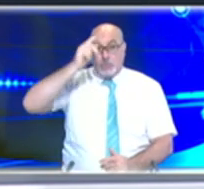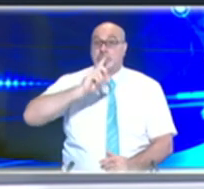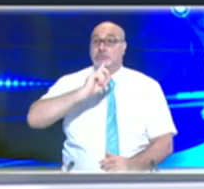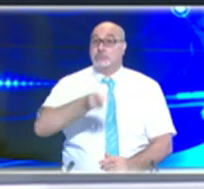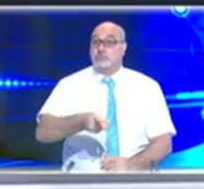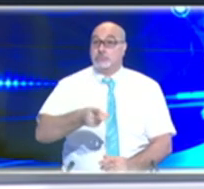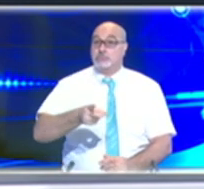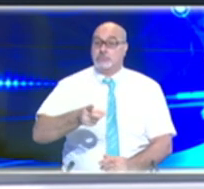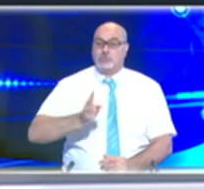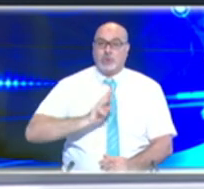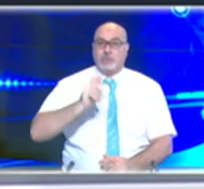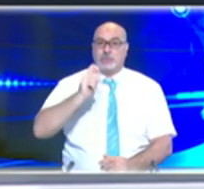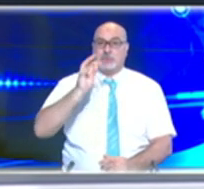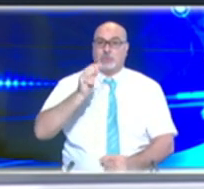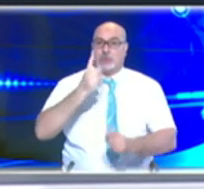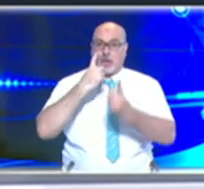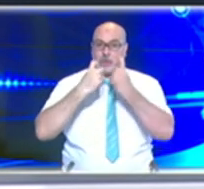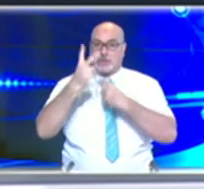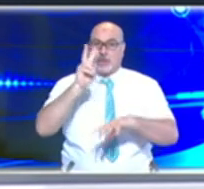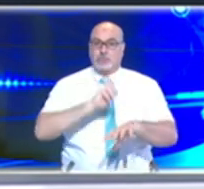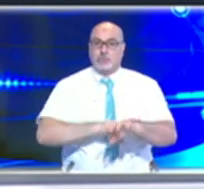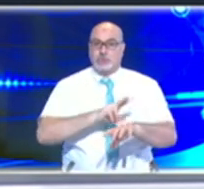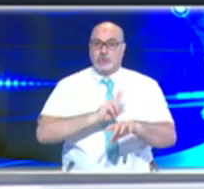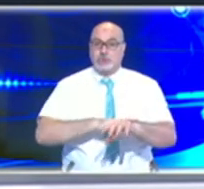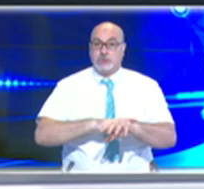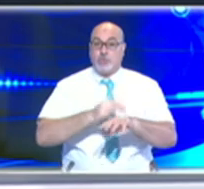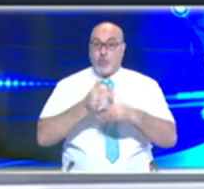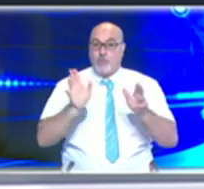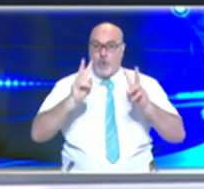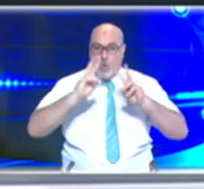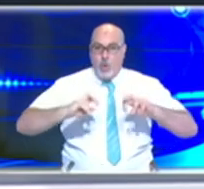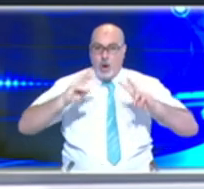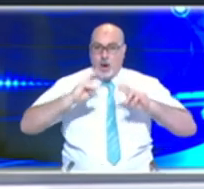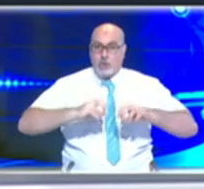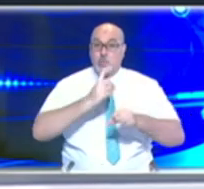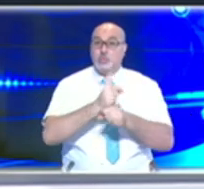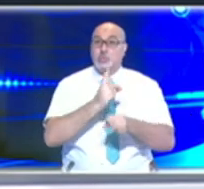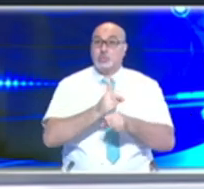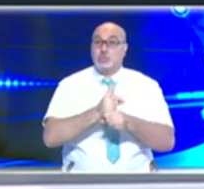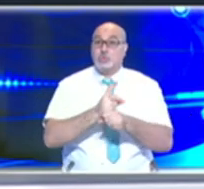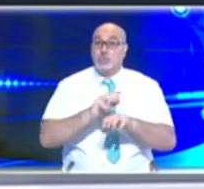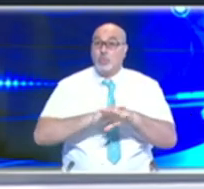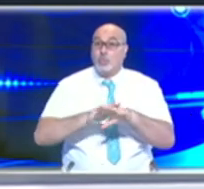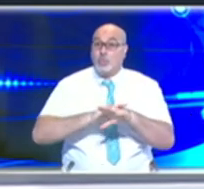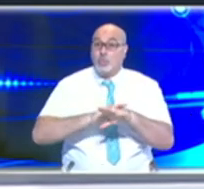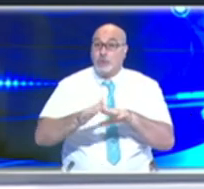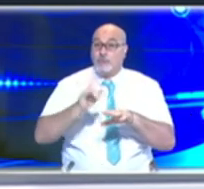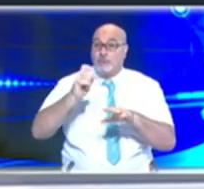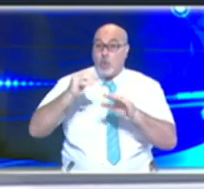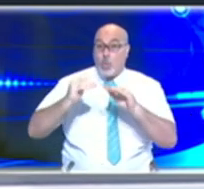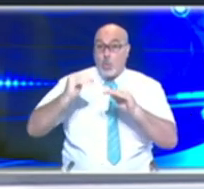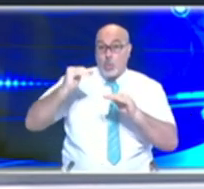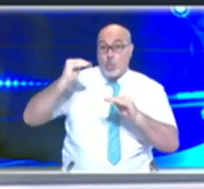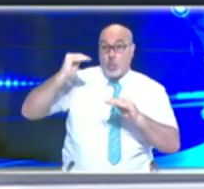عبد المجيد تبون المديرية العامة للأمن الوطني بفتح تحقيق فوري حول أسباب ارتفاع